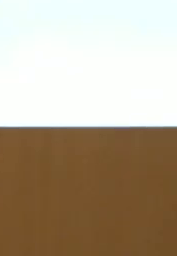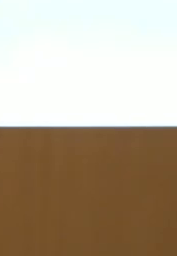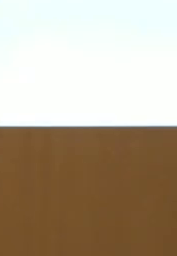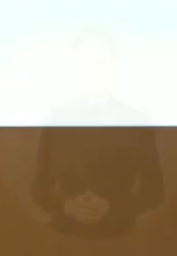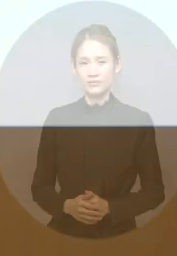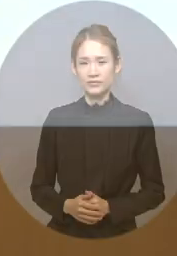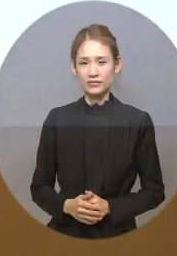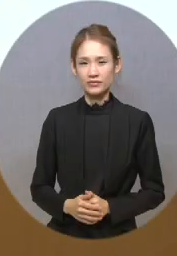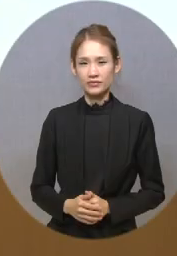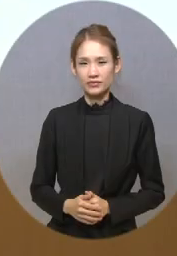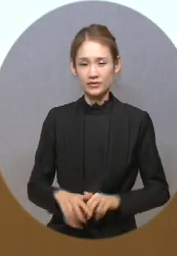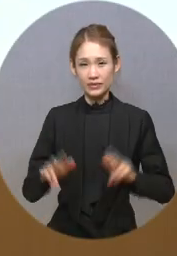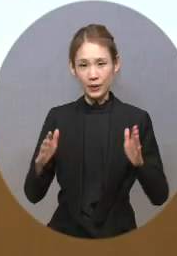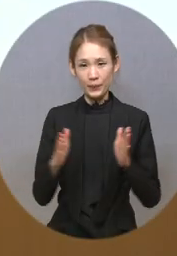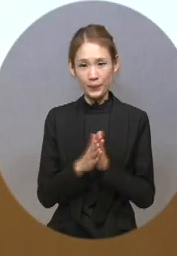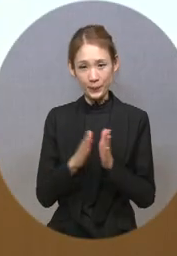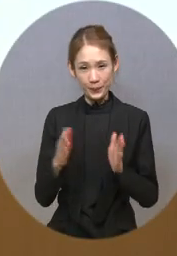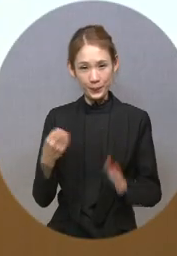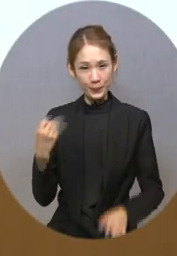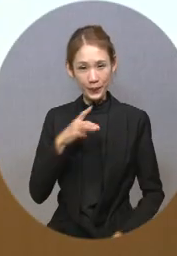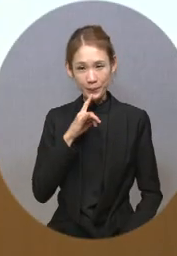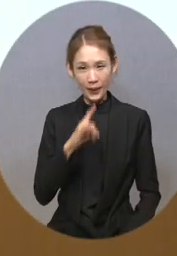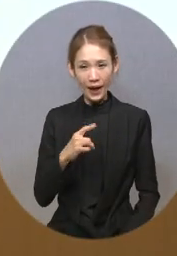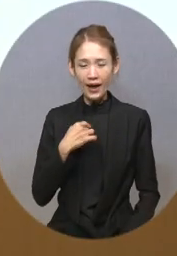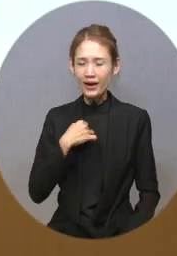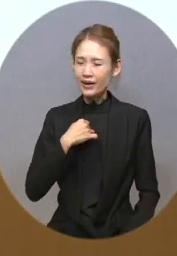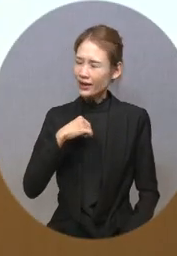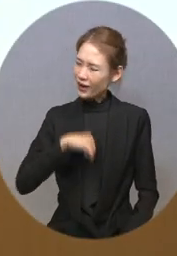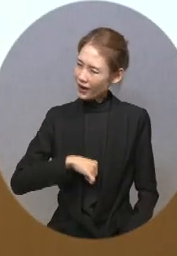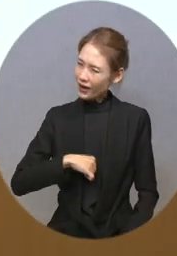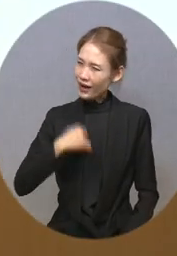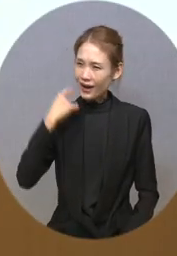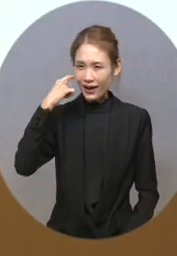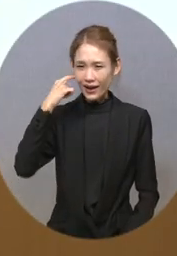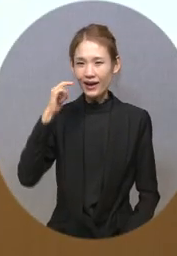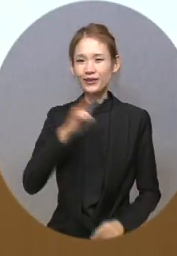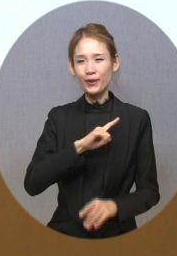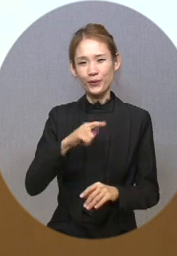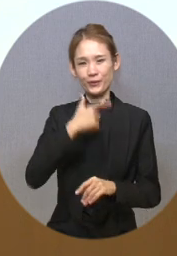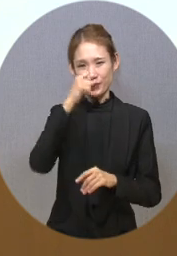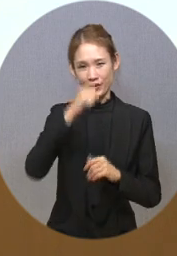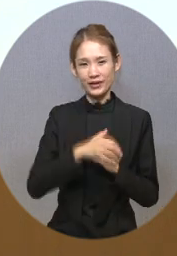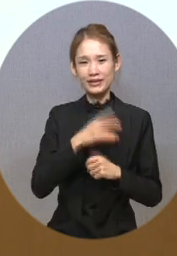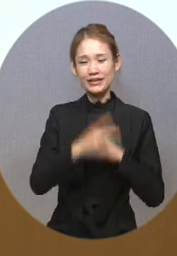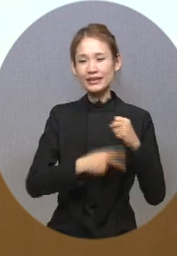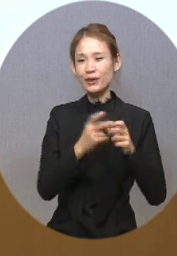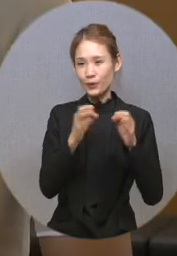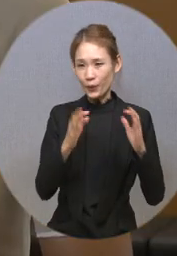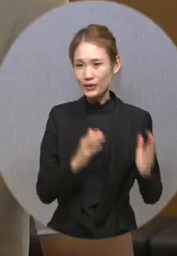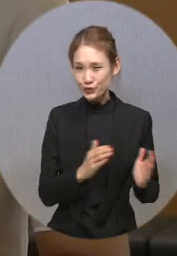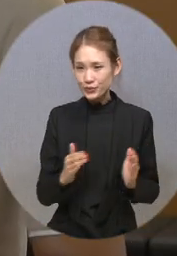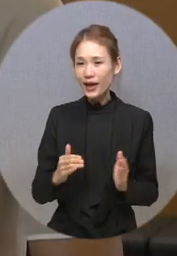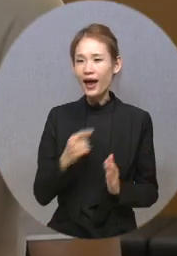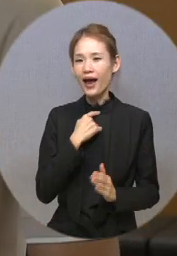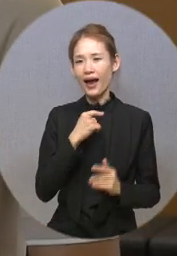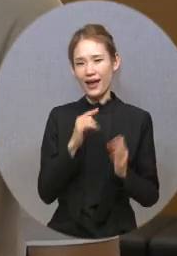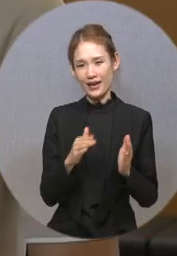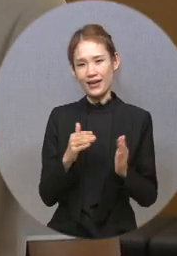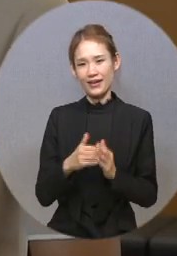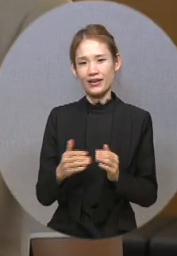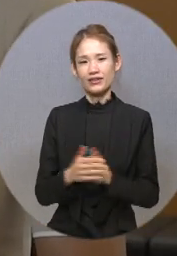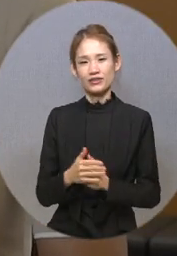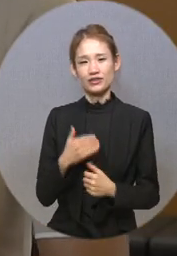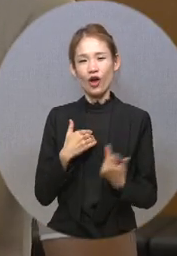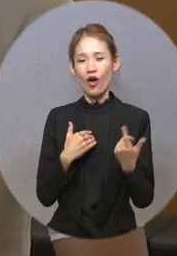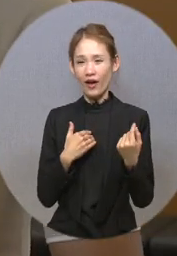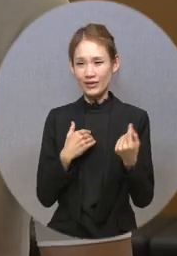하더라고요. 제가 이번에 시작한다는 얘기 듣고 속으로 진짜 너무 좋았거든요. 아, 얘가 2년 동안 준비하던 걸 드디어 하는구나. 네, 뭐, 저